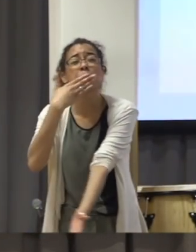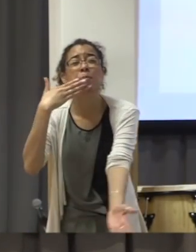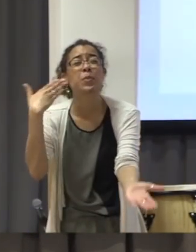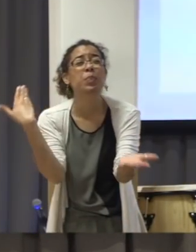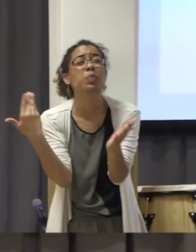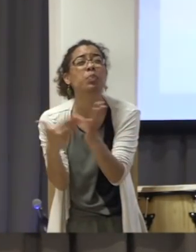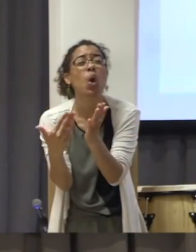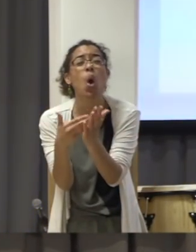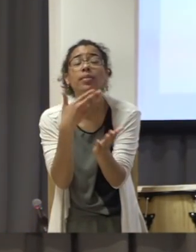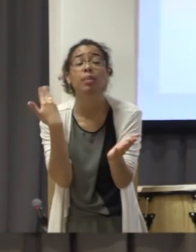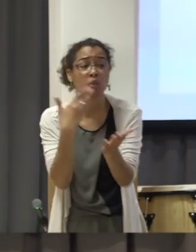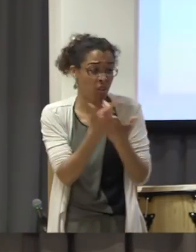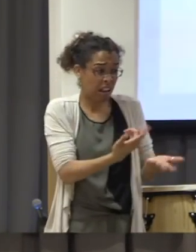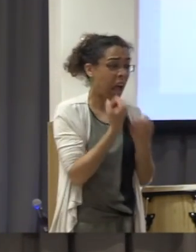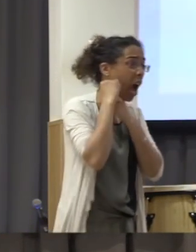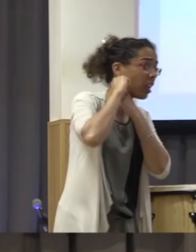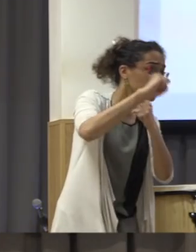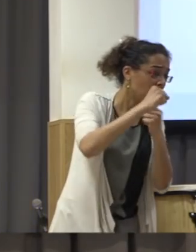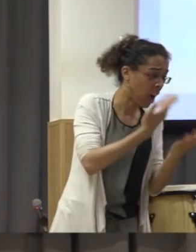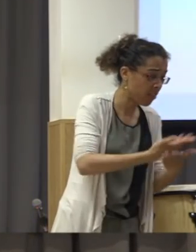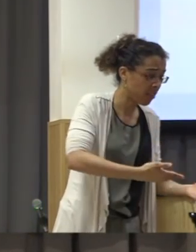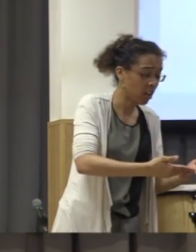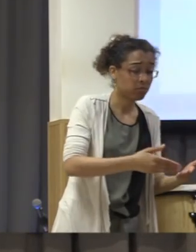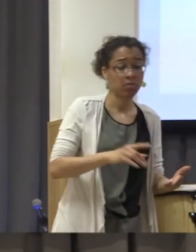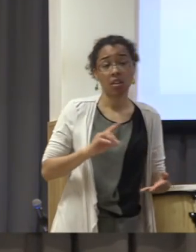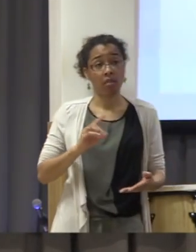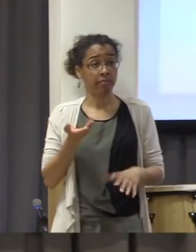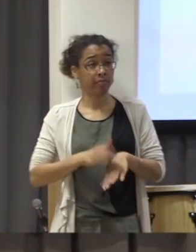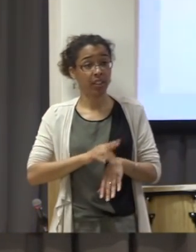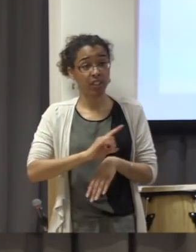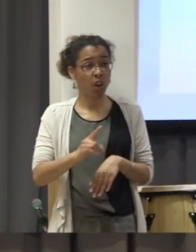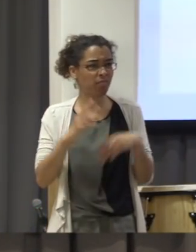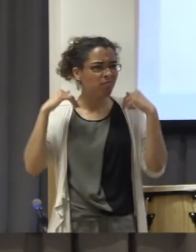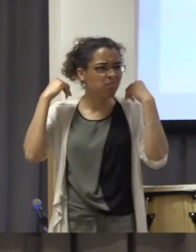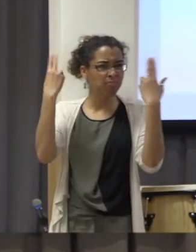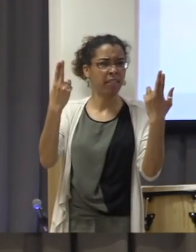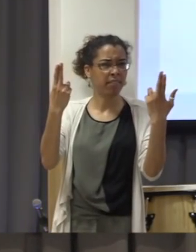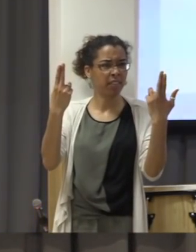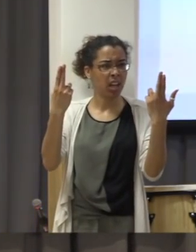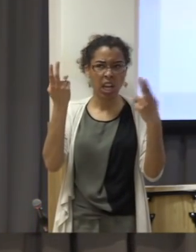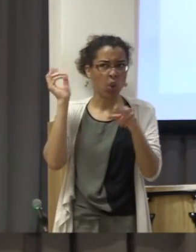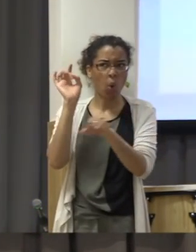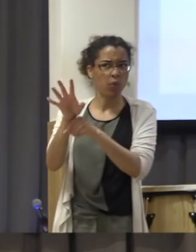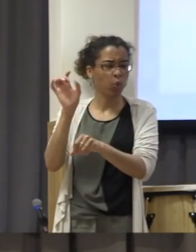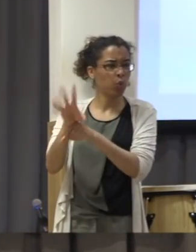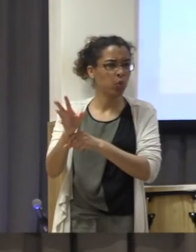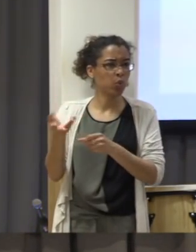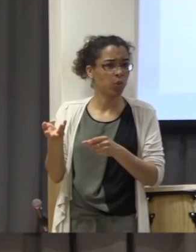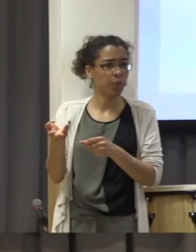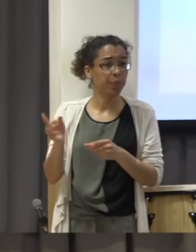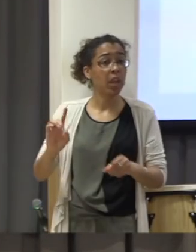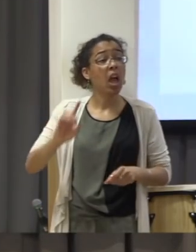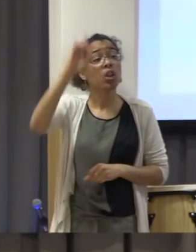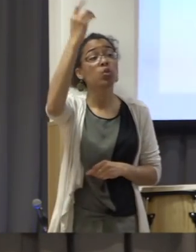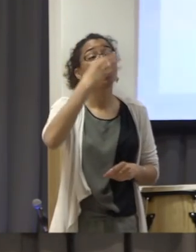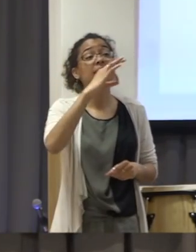libre, parce que là, vous êtes esclaves. Mais non, ils étaient rebelles et contradisants. Dieu dit que j'étais gravé dans